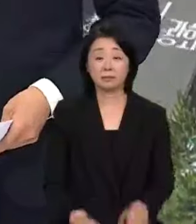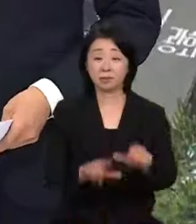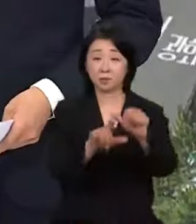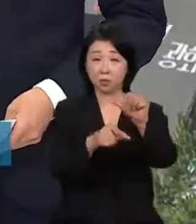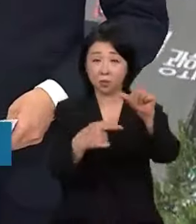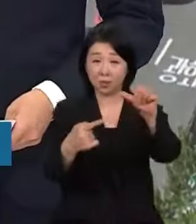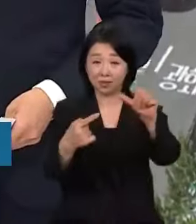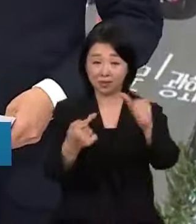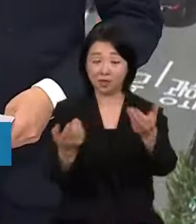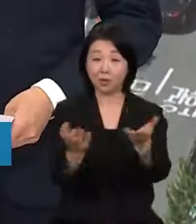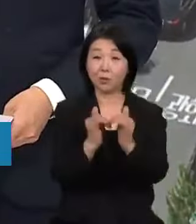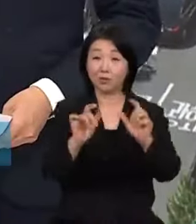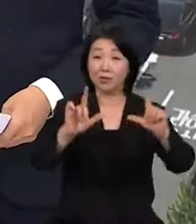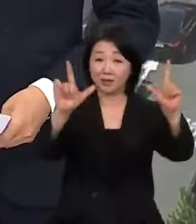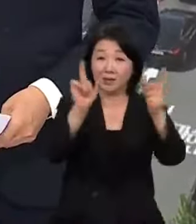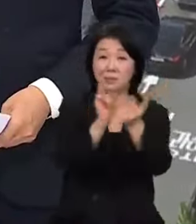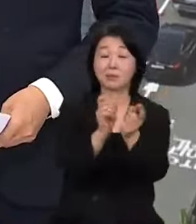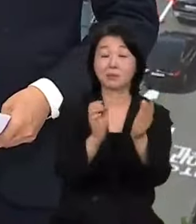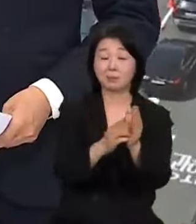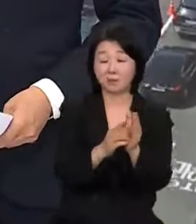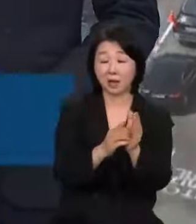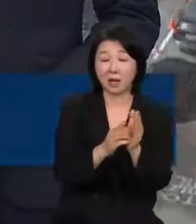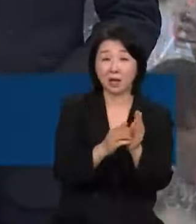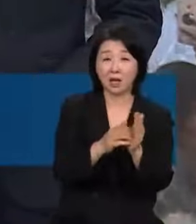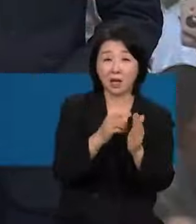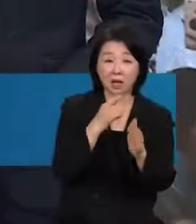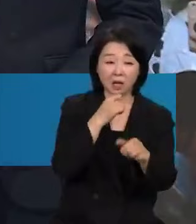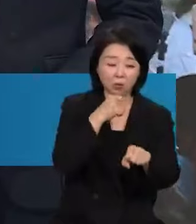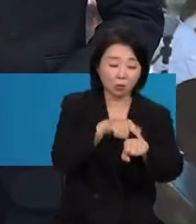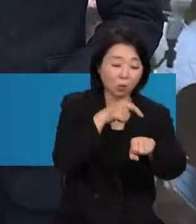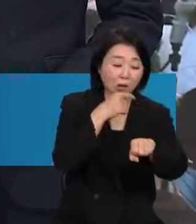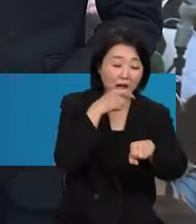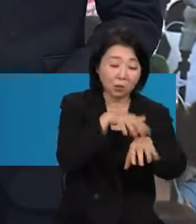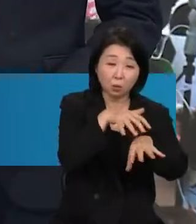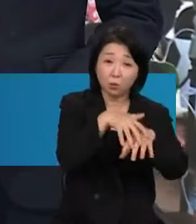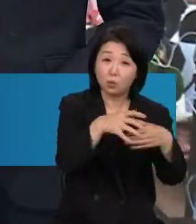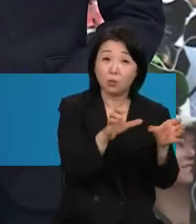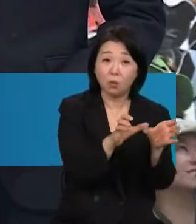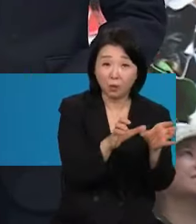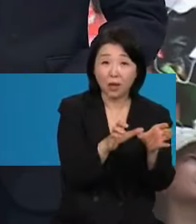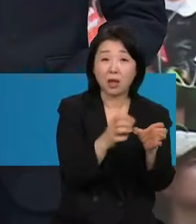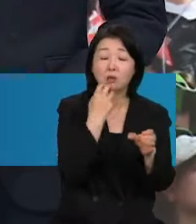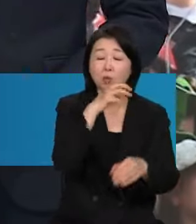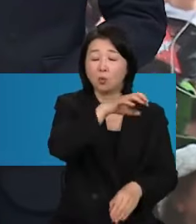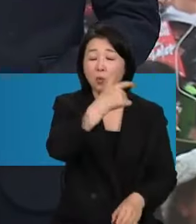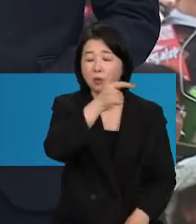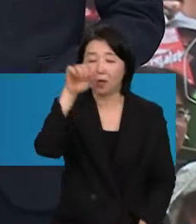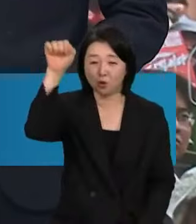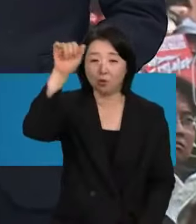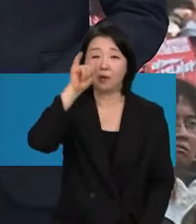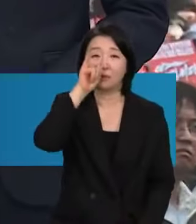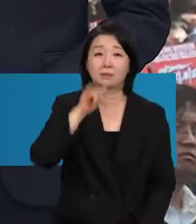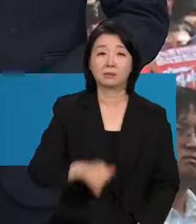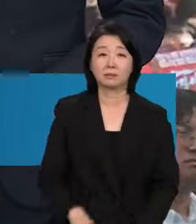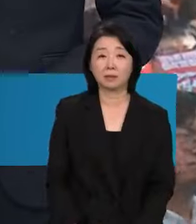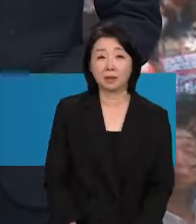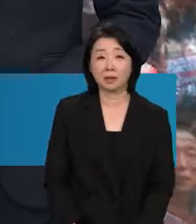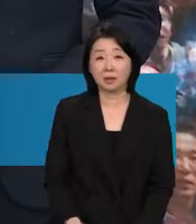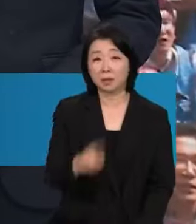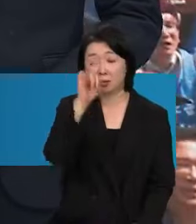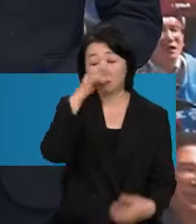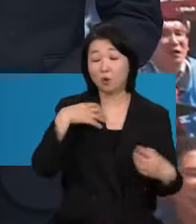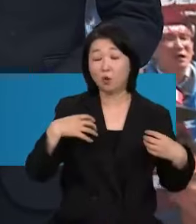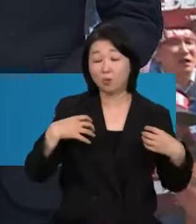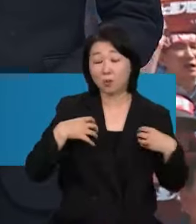5월 1일 노동절을 맞아 양대노총이 서울 도심을 비롯한 전국 곳곳에서 대규모 집회를 열었습니다. 이들은